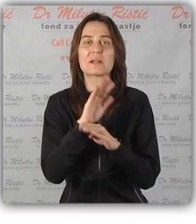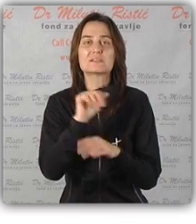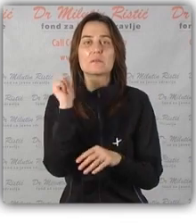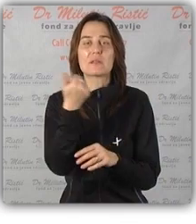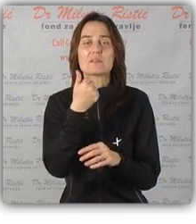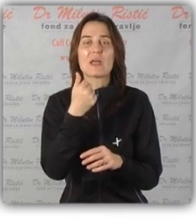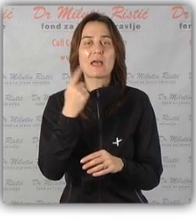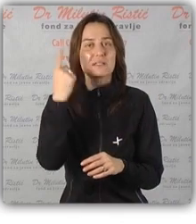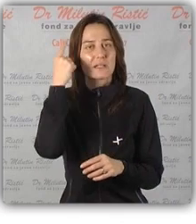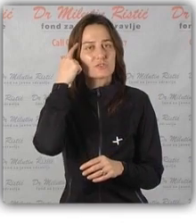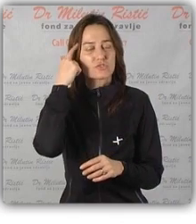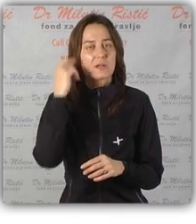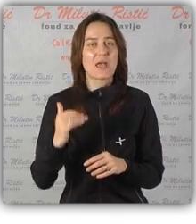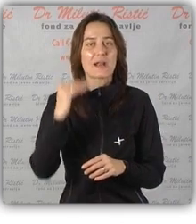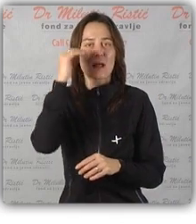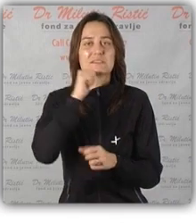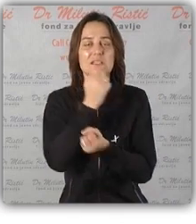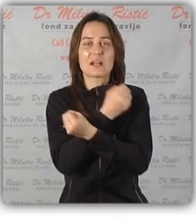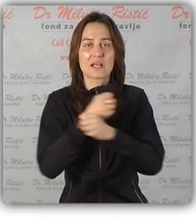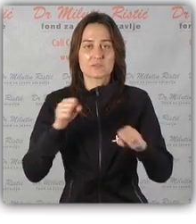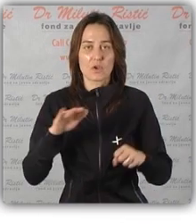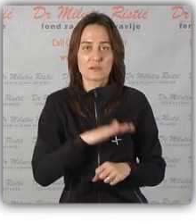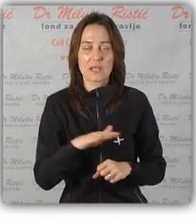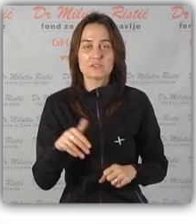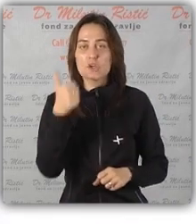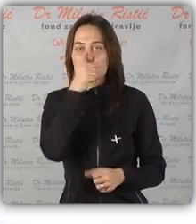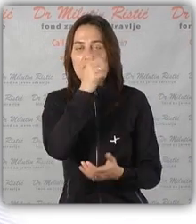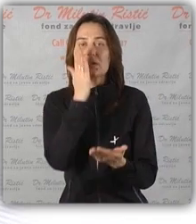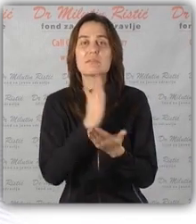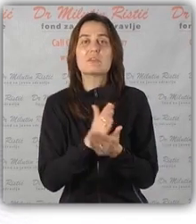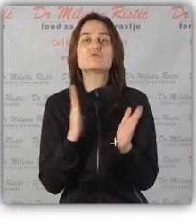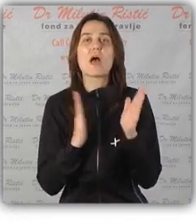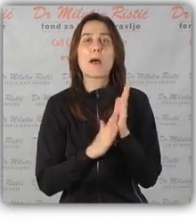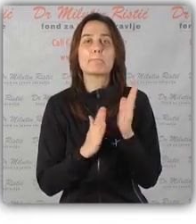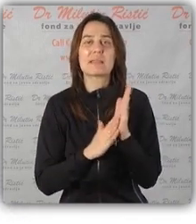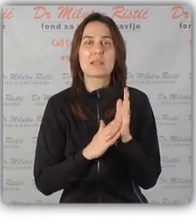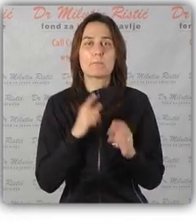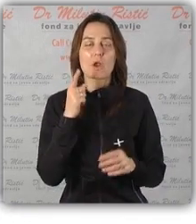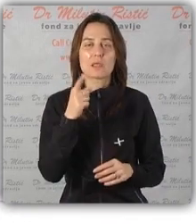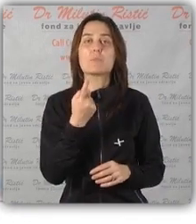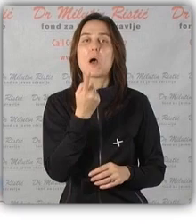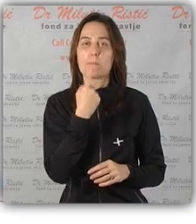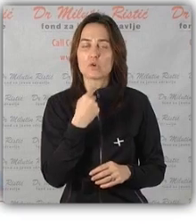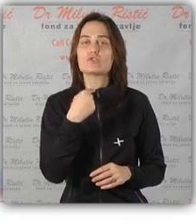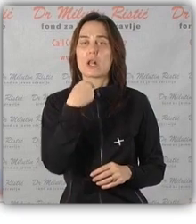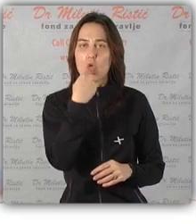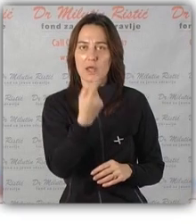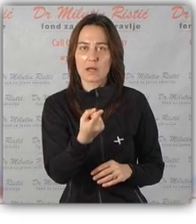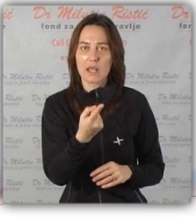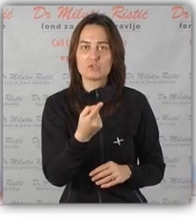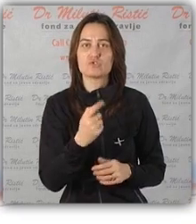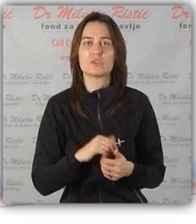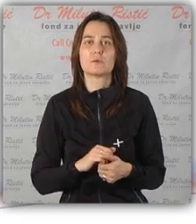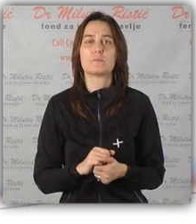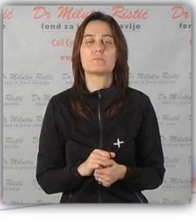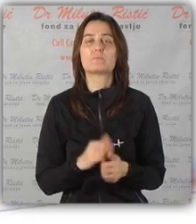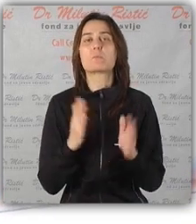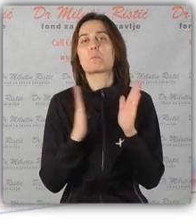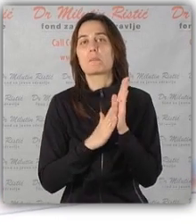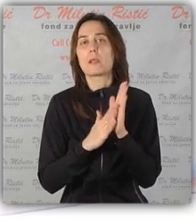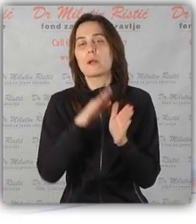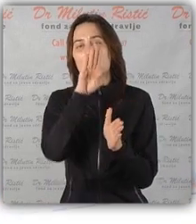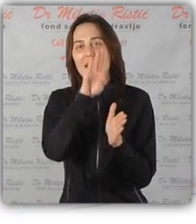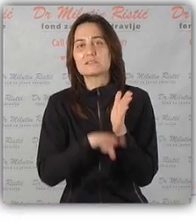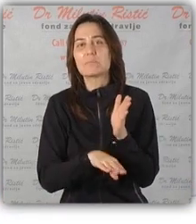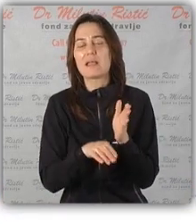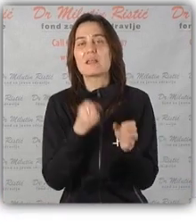ujedno predstavlja znači najznačajniji u rastu i razvoju dece. Što se tiče metabolizma lipida, možemo reći da